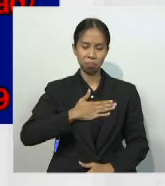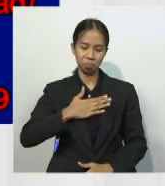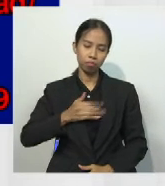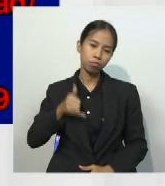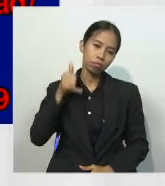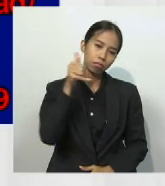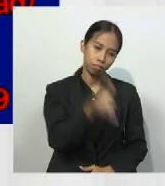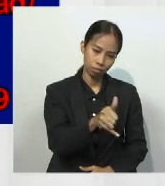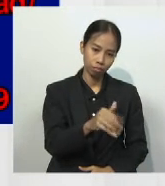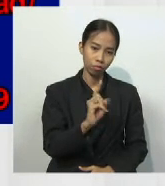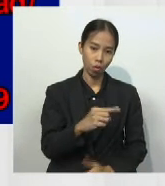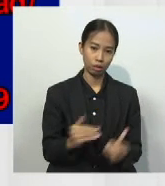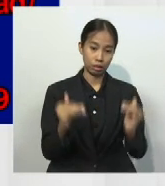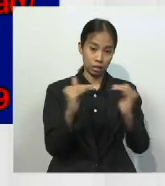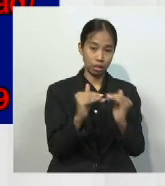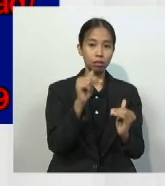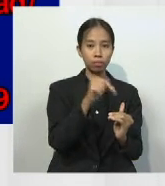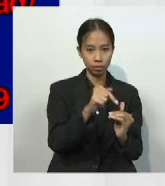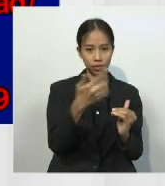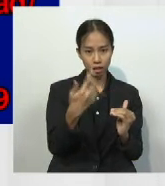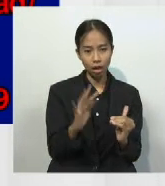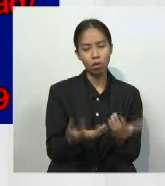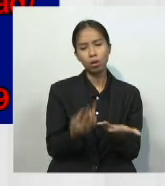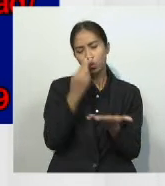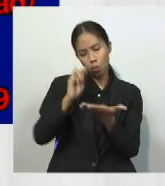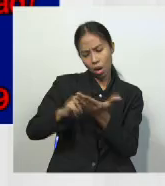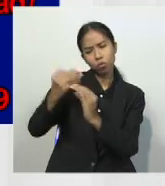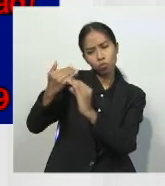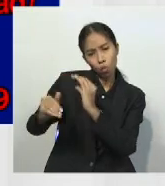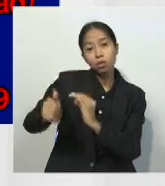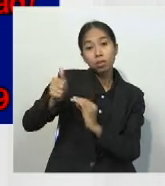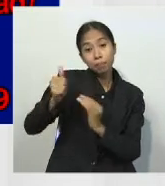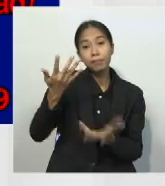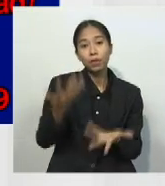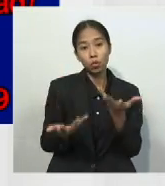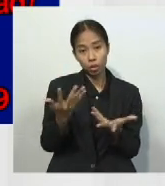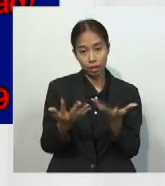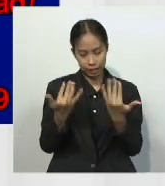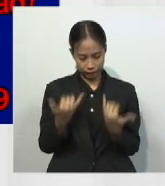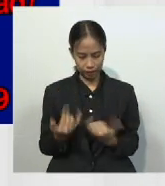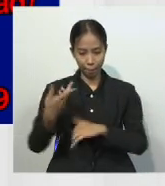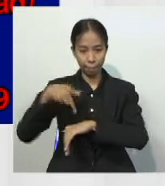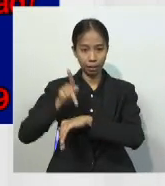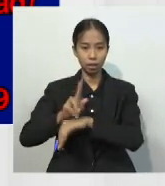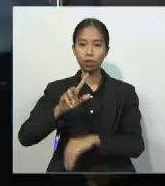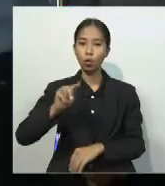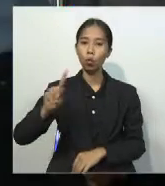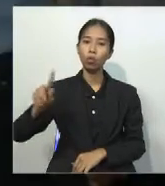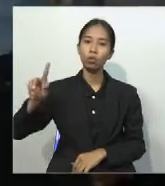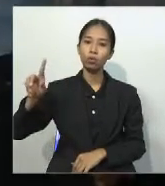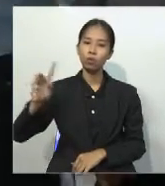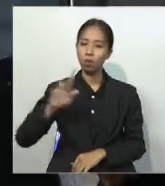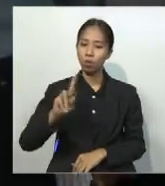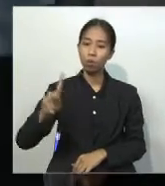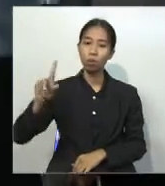นในเขตเลือกตั้งที่มีสิทธิ์หรือว่าจะยื่นทางไปรษณีย์ก็ได้ประธานกกต.ยังบอกด้วยนะคะว่ากร